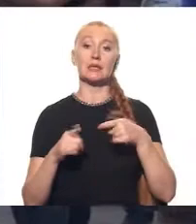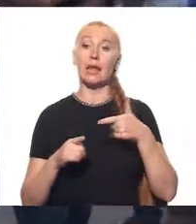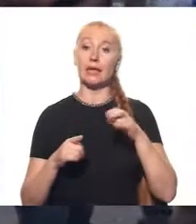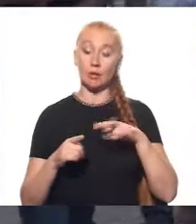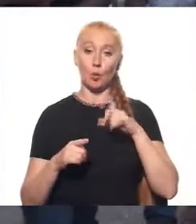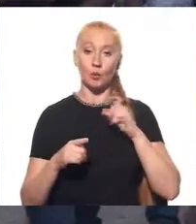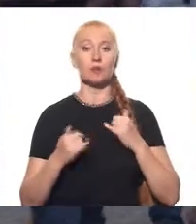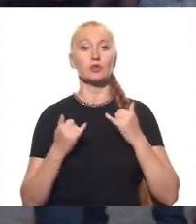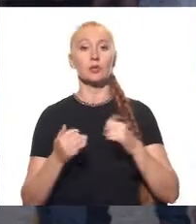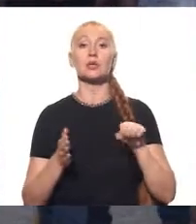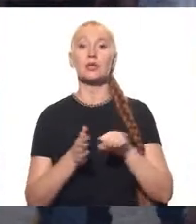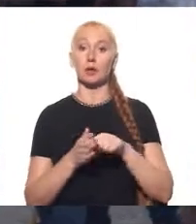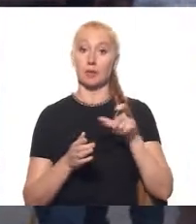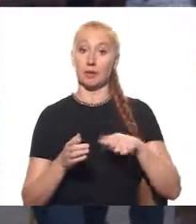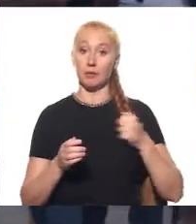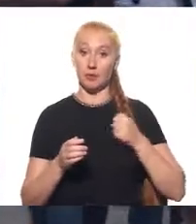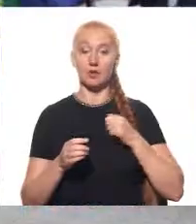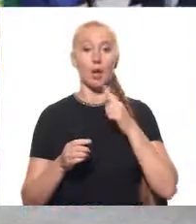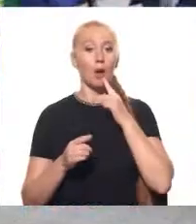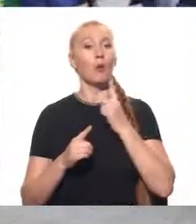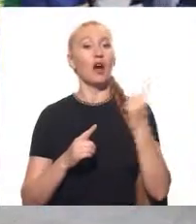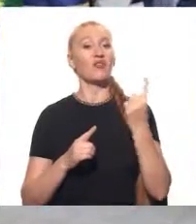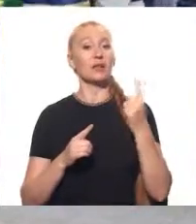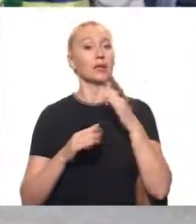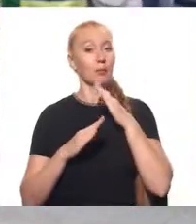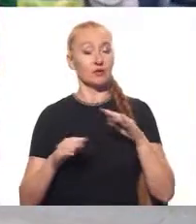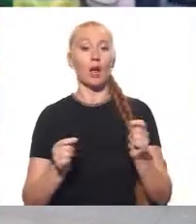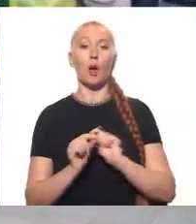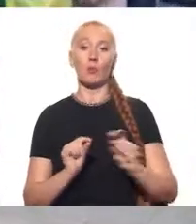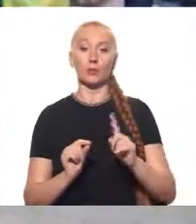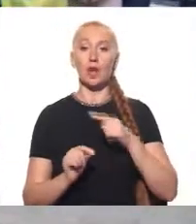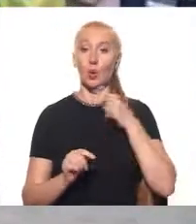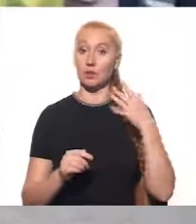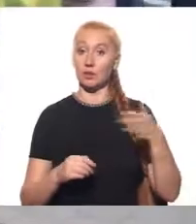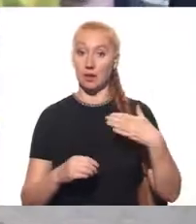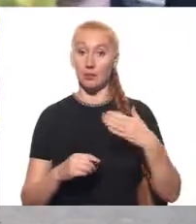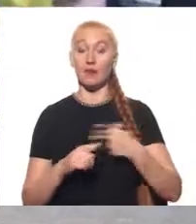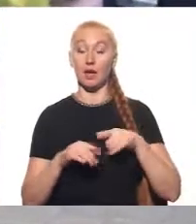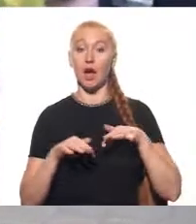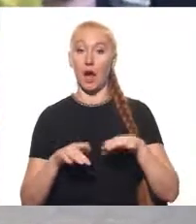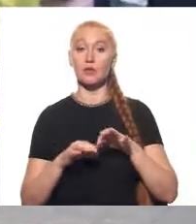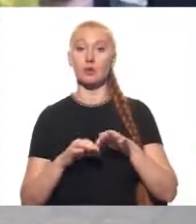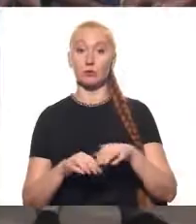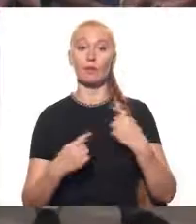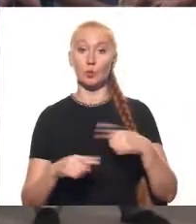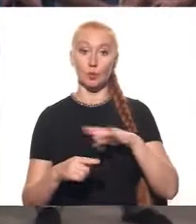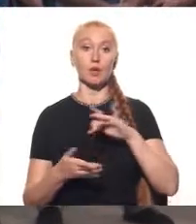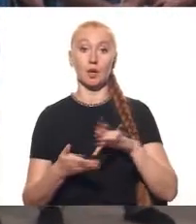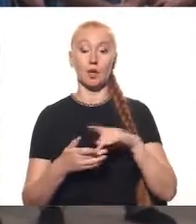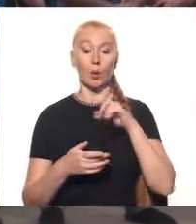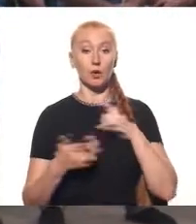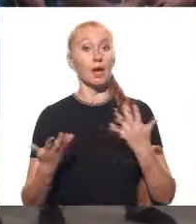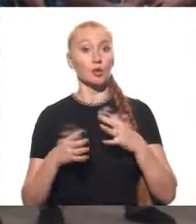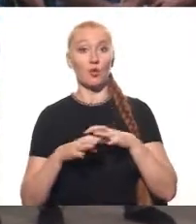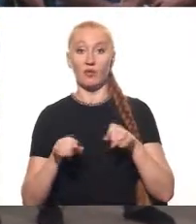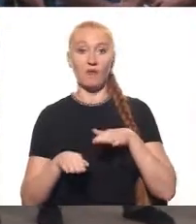України, вшанували пам'ять загиблих бійців хвилиною мовчання та підпалили російський прапор. Така акція пройшла й в інших містах України. Якщо влада